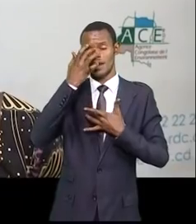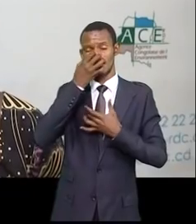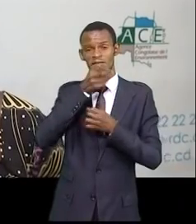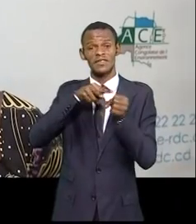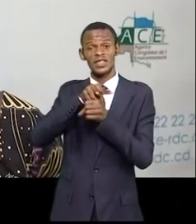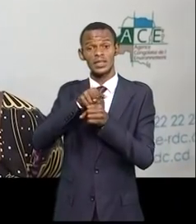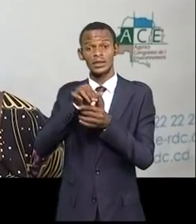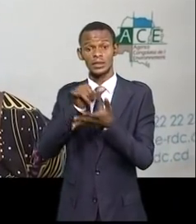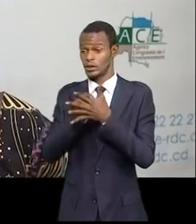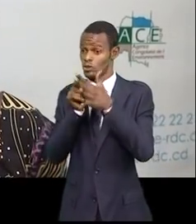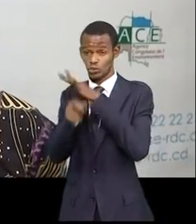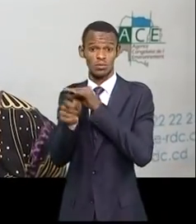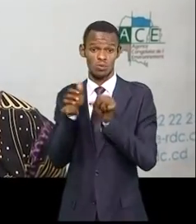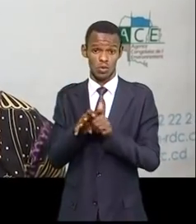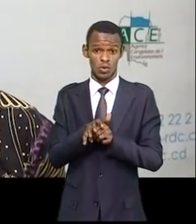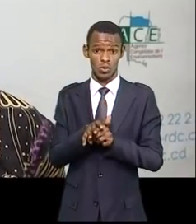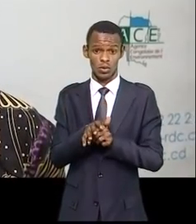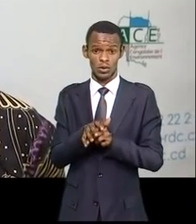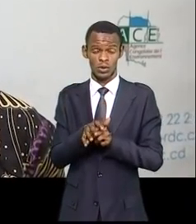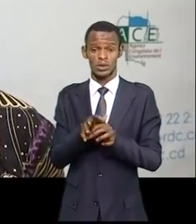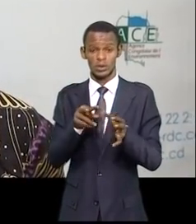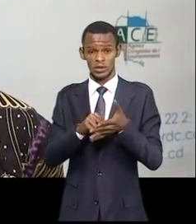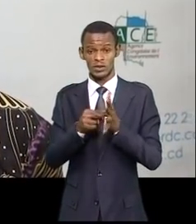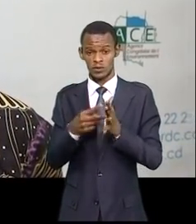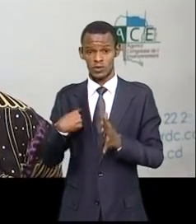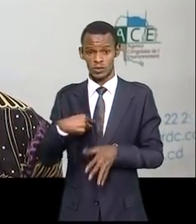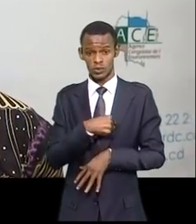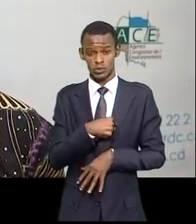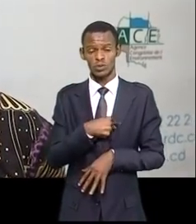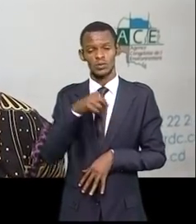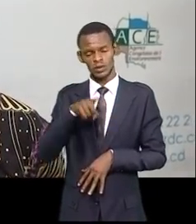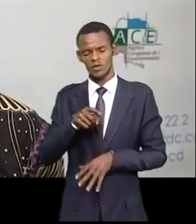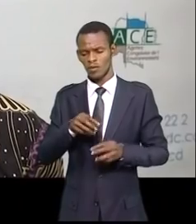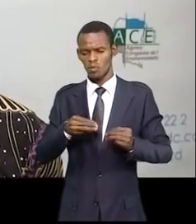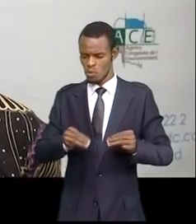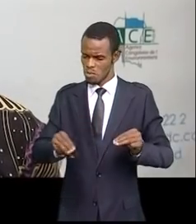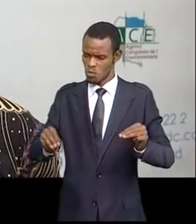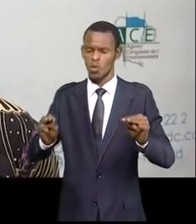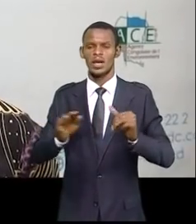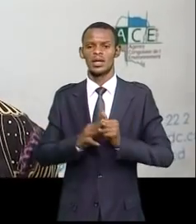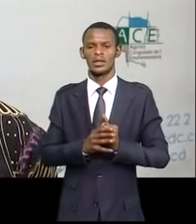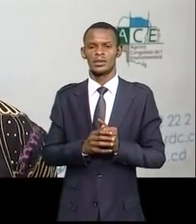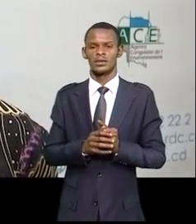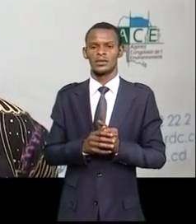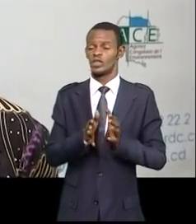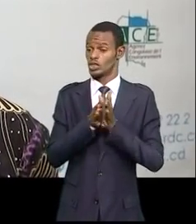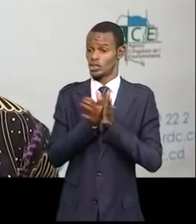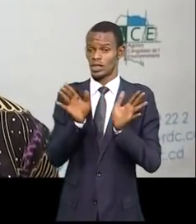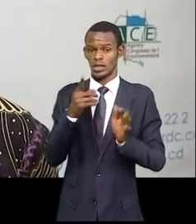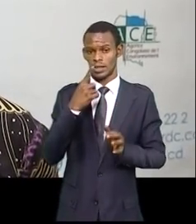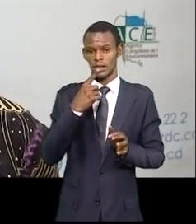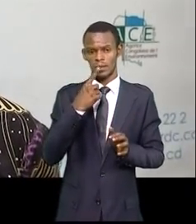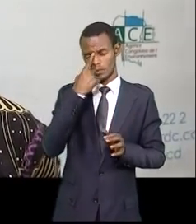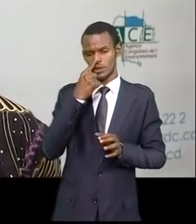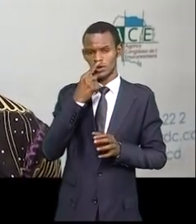nous qui sommes environnementalistes nous avons des mesures à prendre manière générale d'abord des gestes barrières